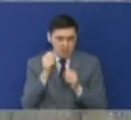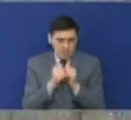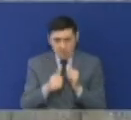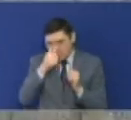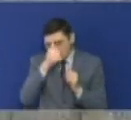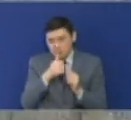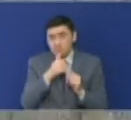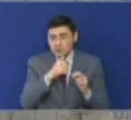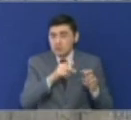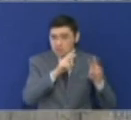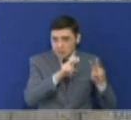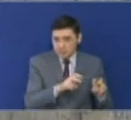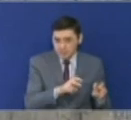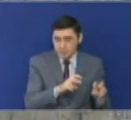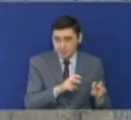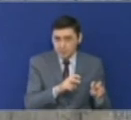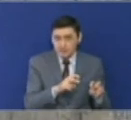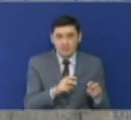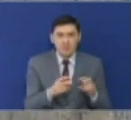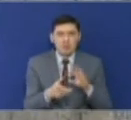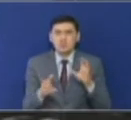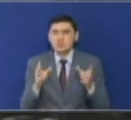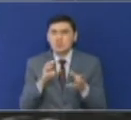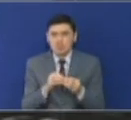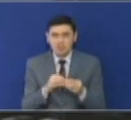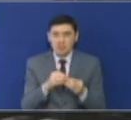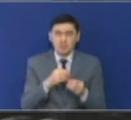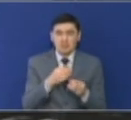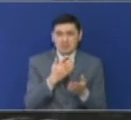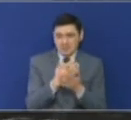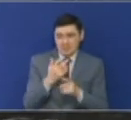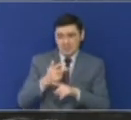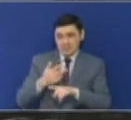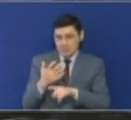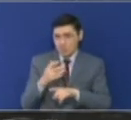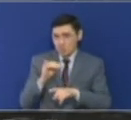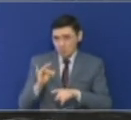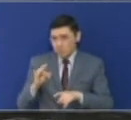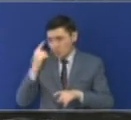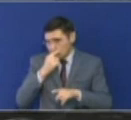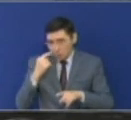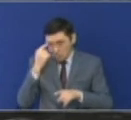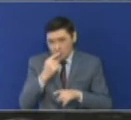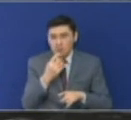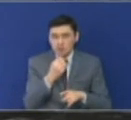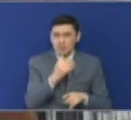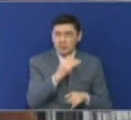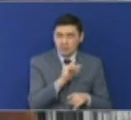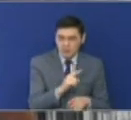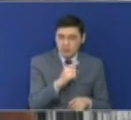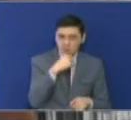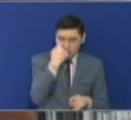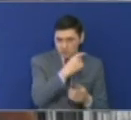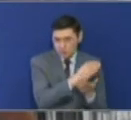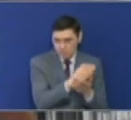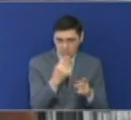ежемесячно. На сегодняшний день предупреждения получили 135 юридических и 127 физических лиц. Однако не все